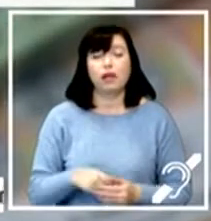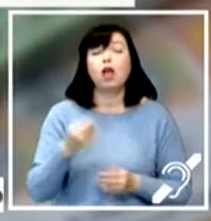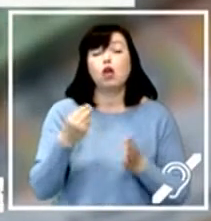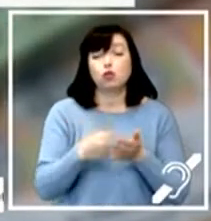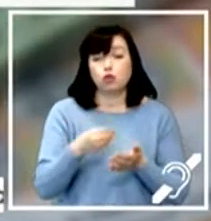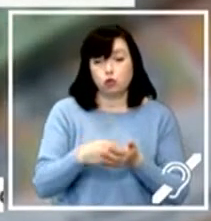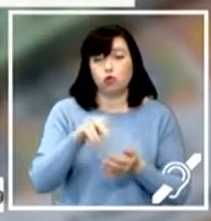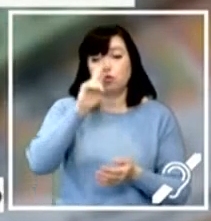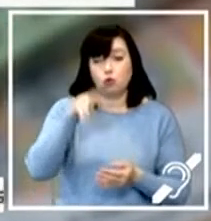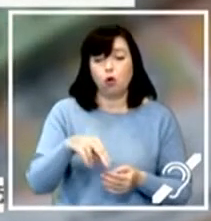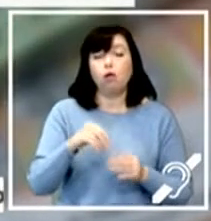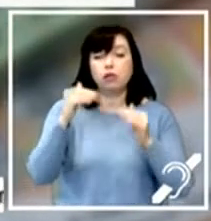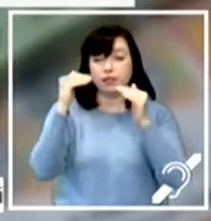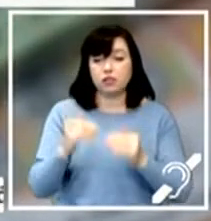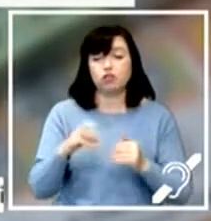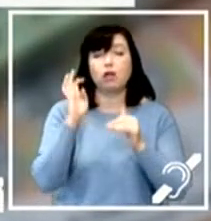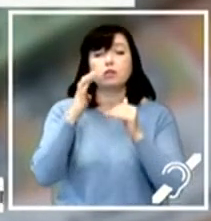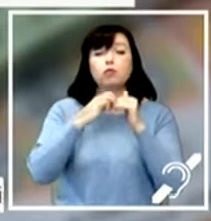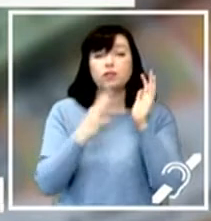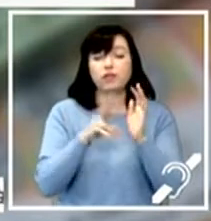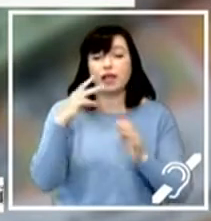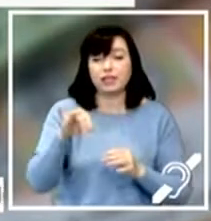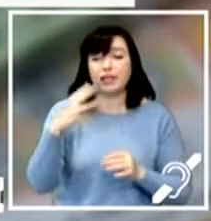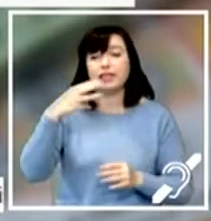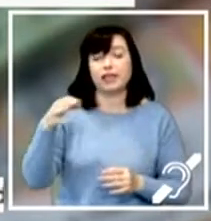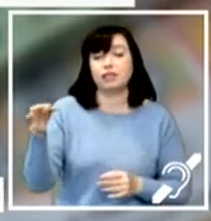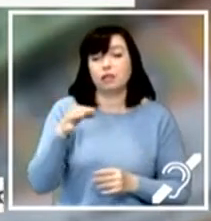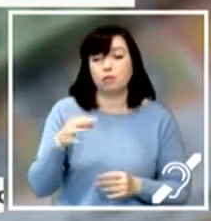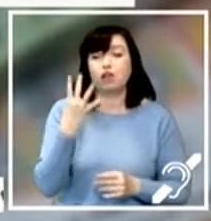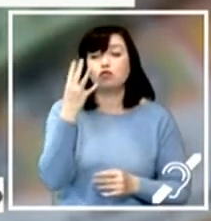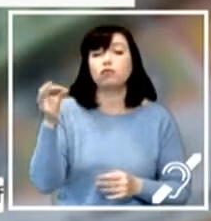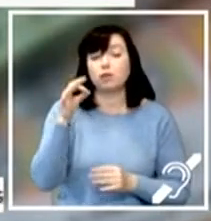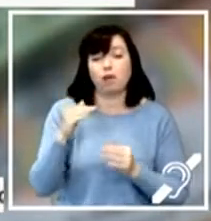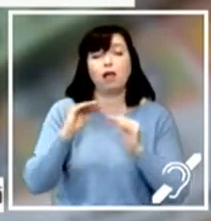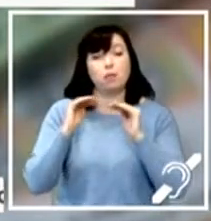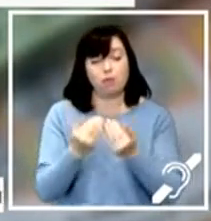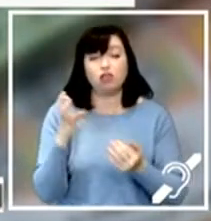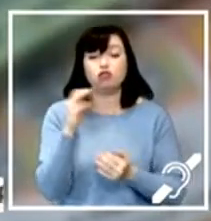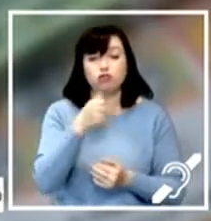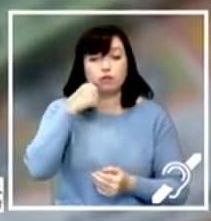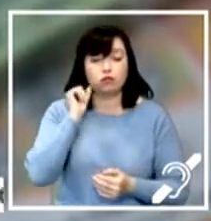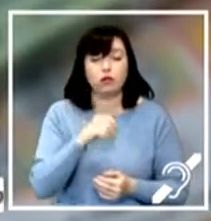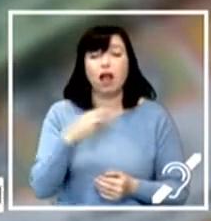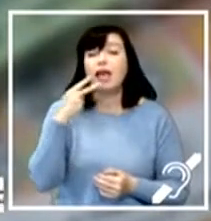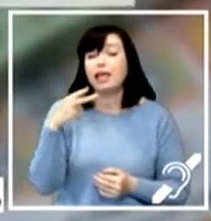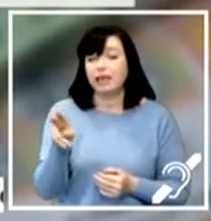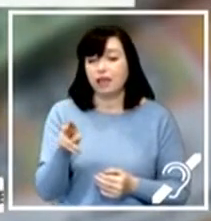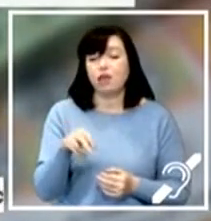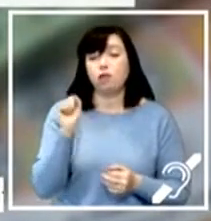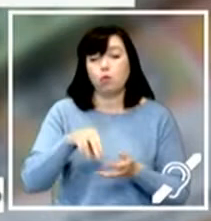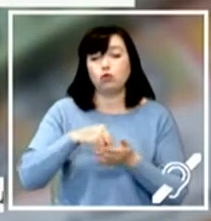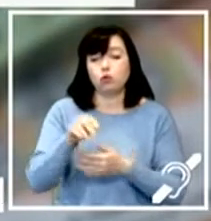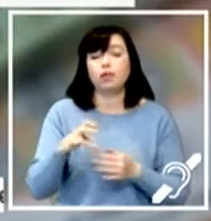Valoarea dolarului american scade până la 19 lei și 30 de bani, cu 4 bani mai puțin decât ieri. Moneda europeană se